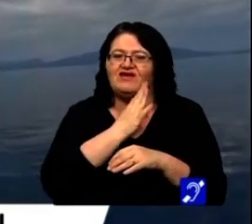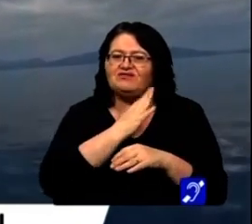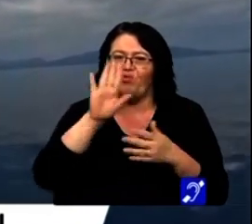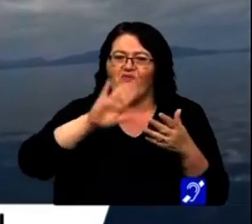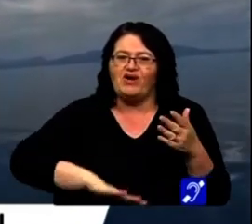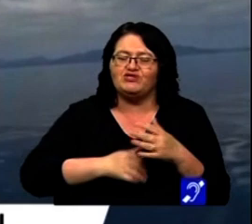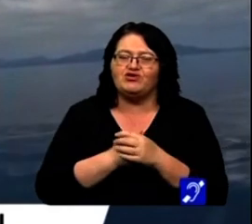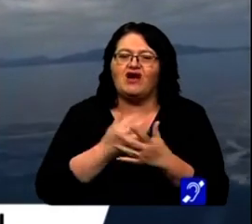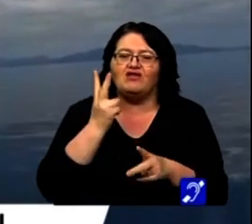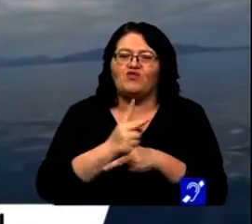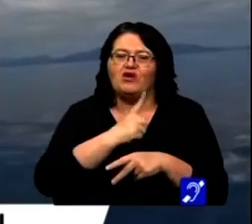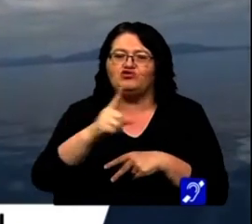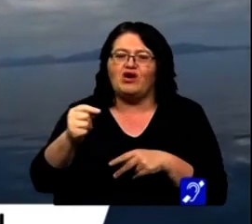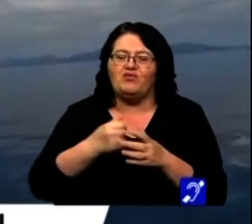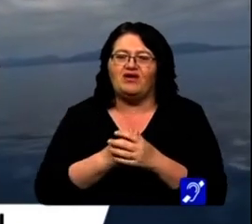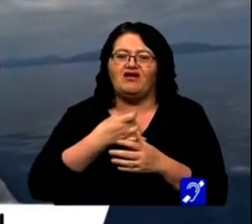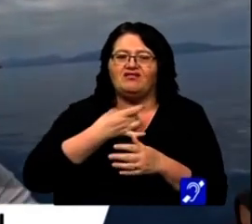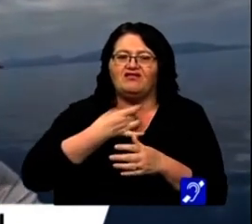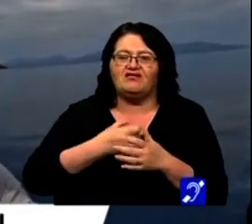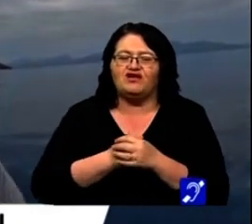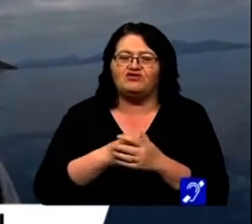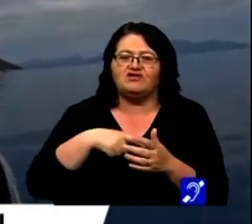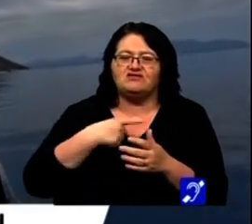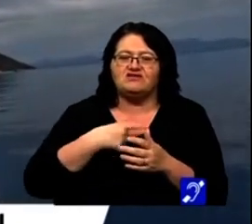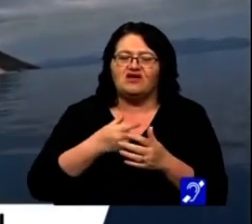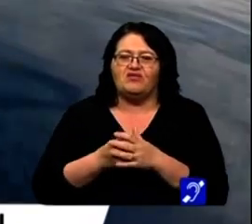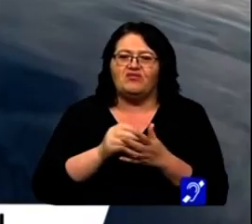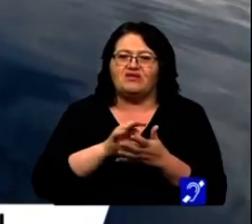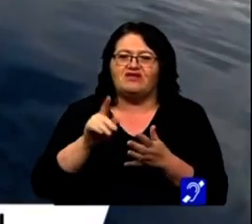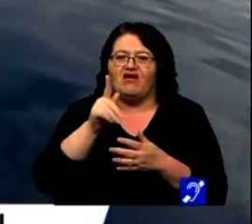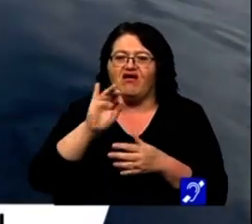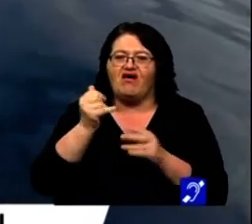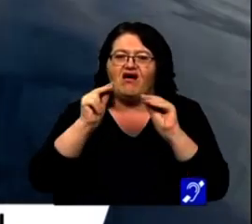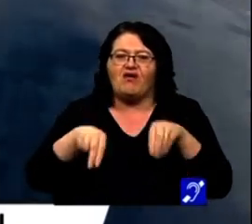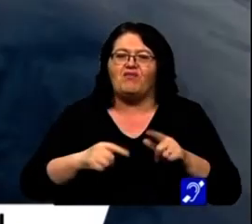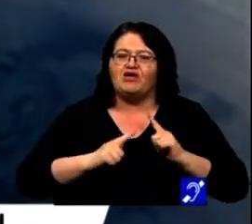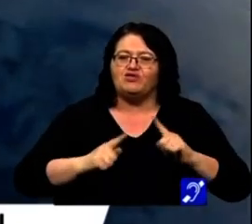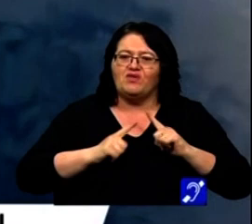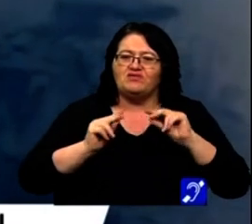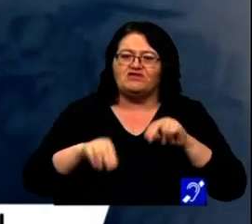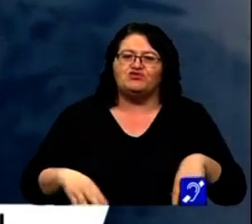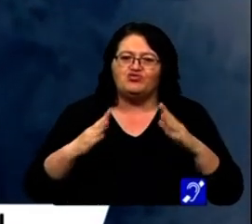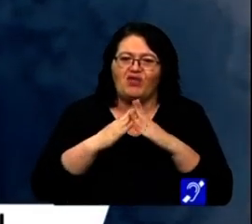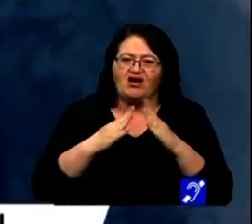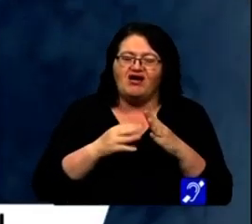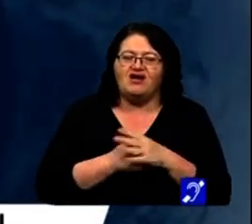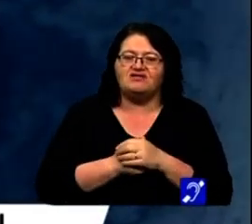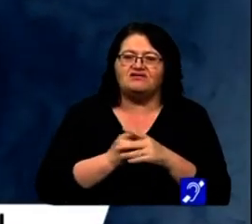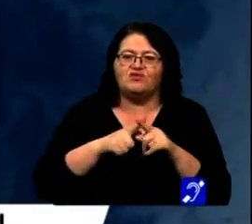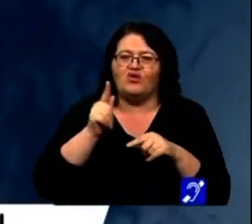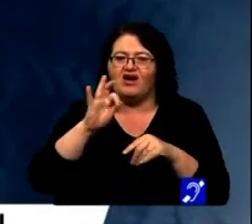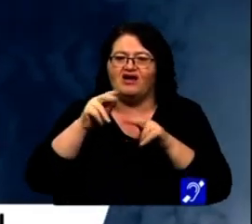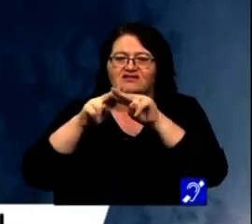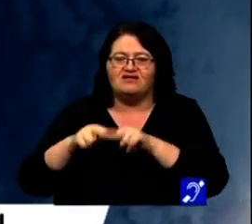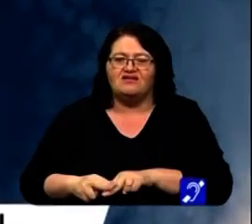Tocmai ce am plecat din Grecia, suntem pe ambarcațiunea Gaia. Abia așteptăm să ajungem acasă cu Gaia, să